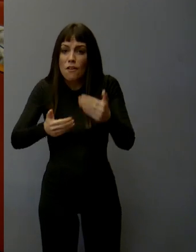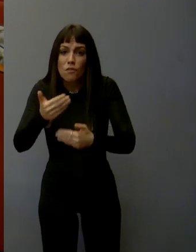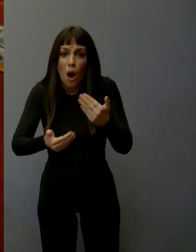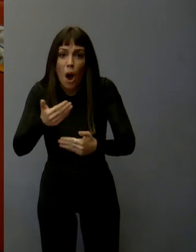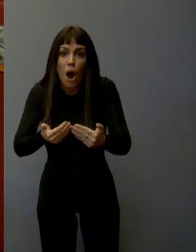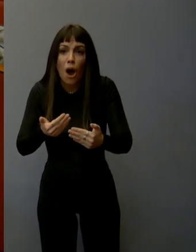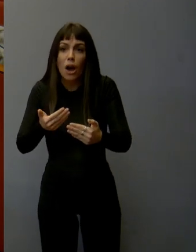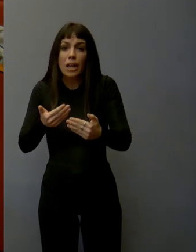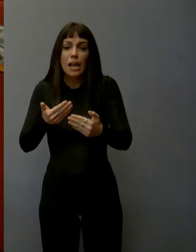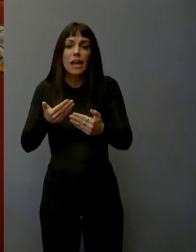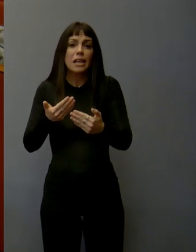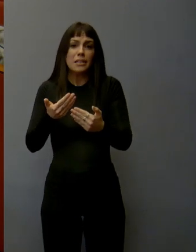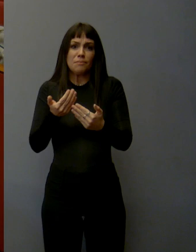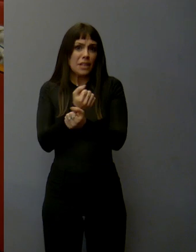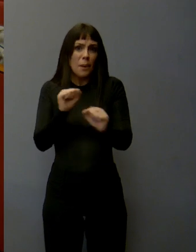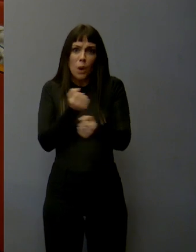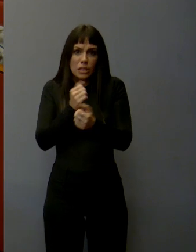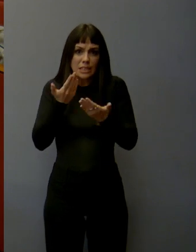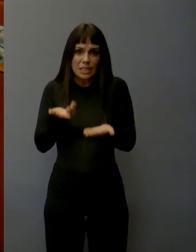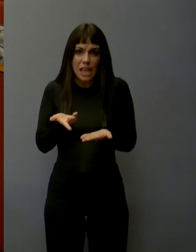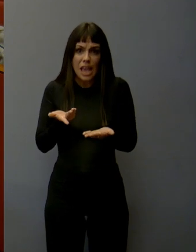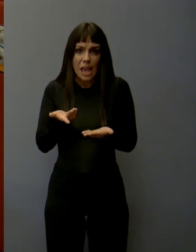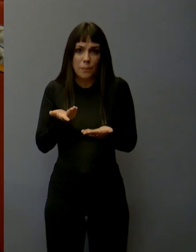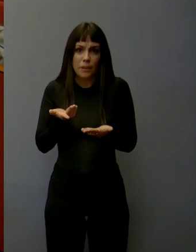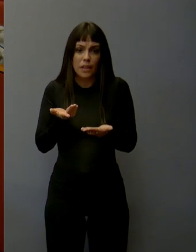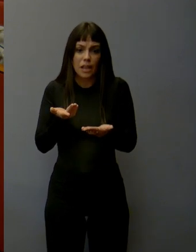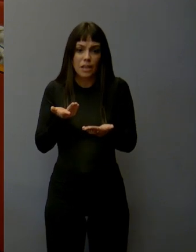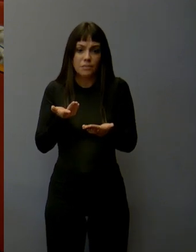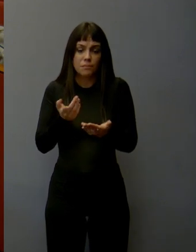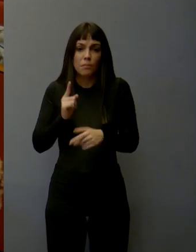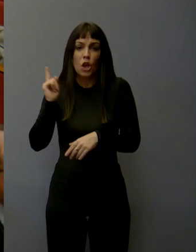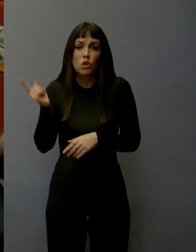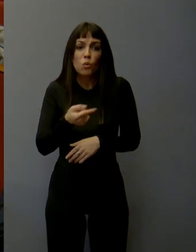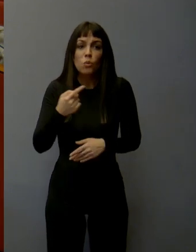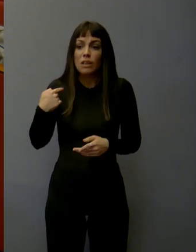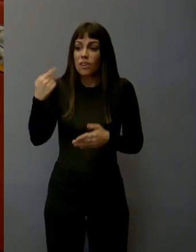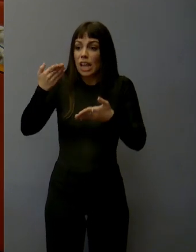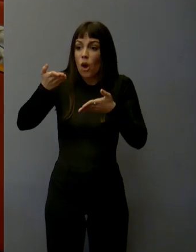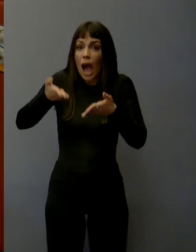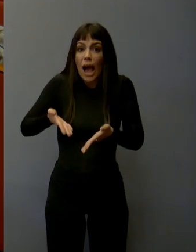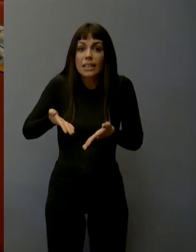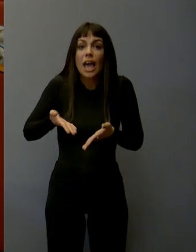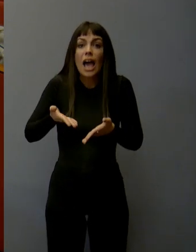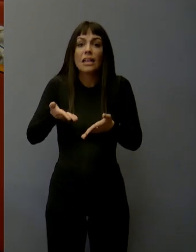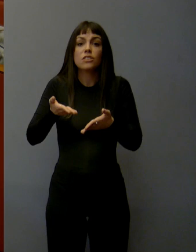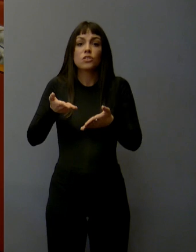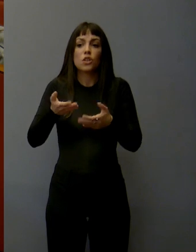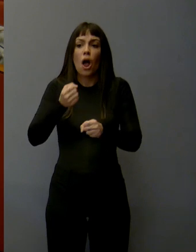una votazione Democratica che abbiamo condotto tutti quanti con grande responsabilità quindi